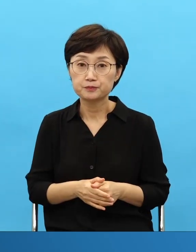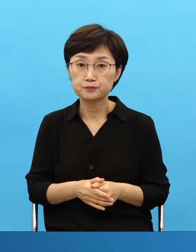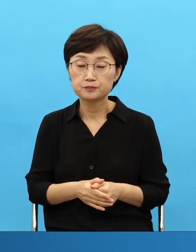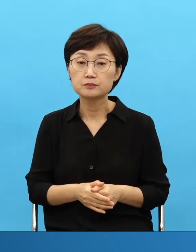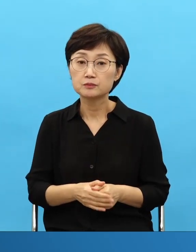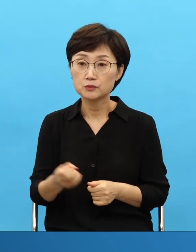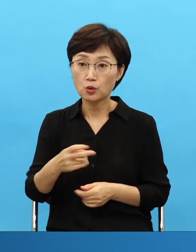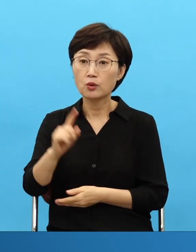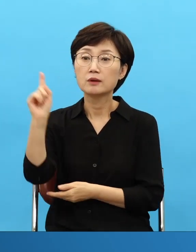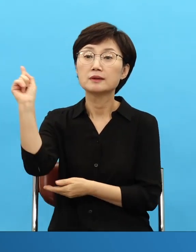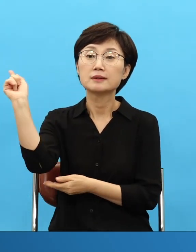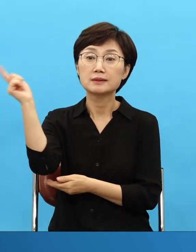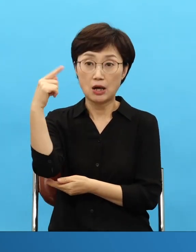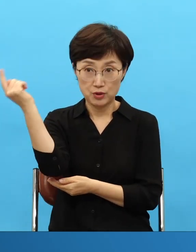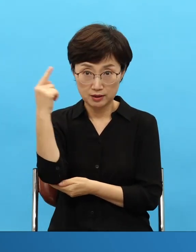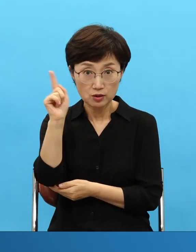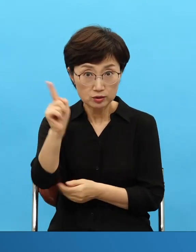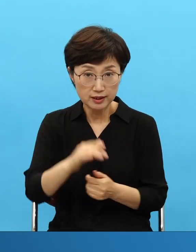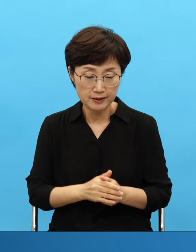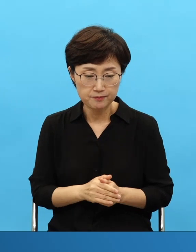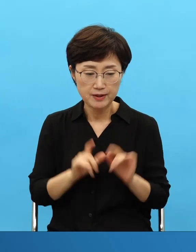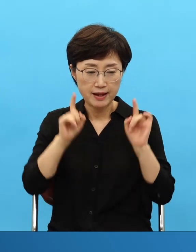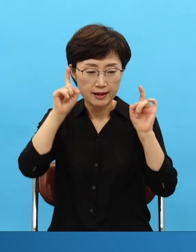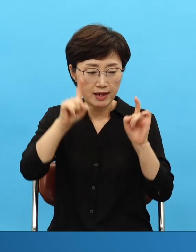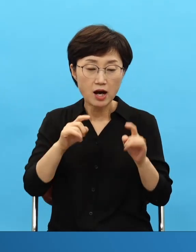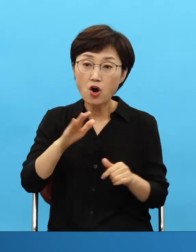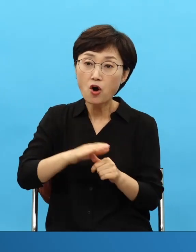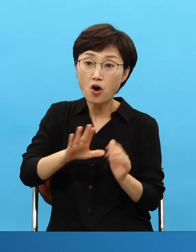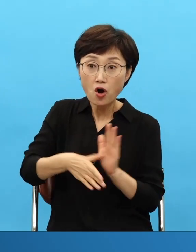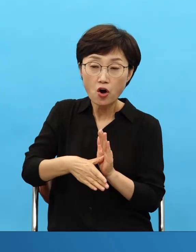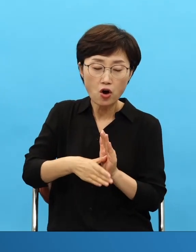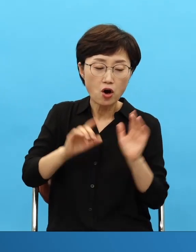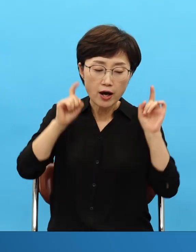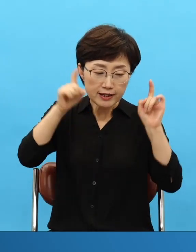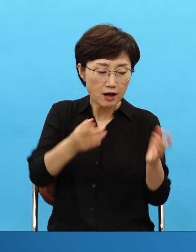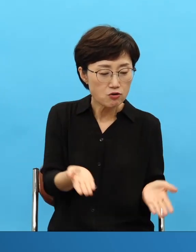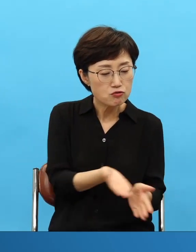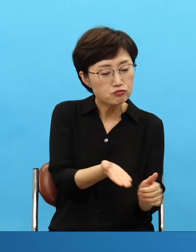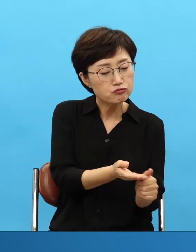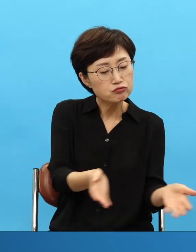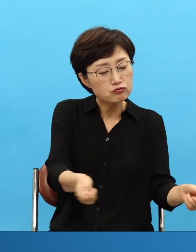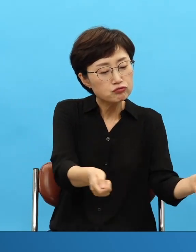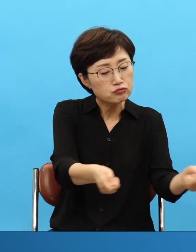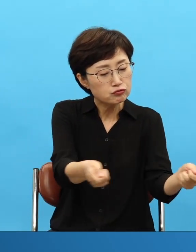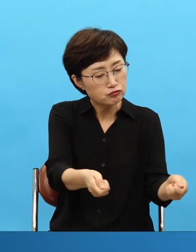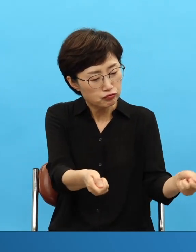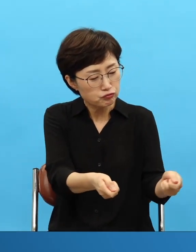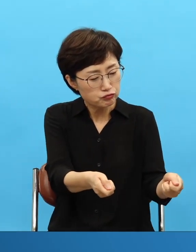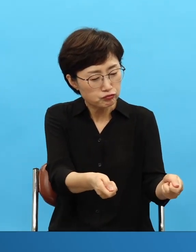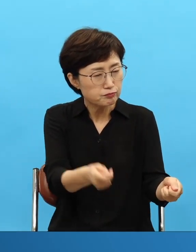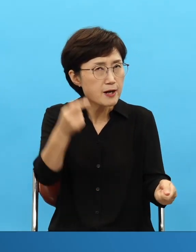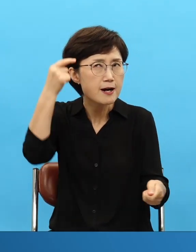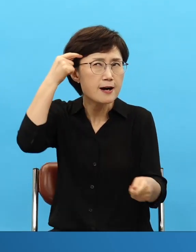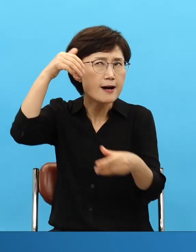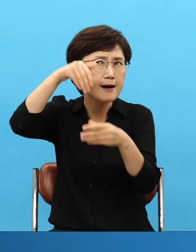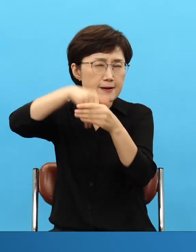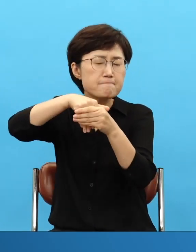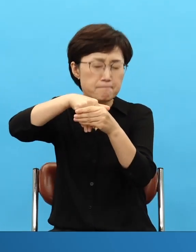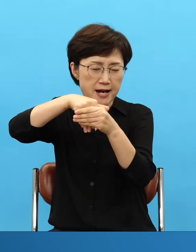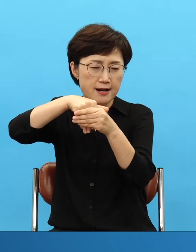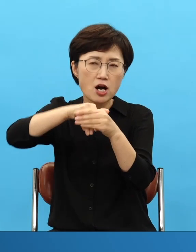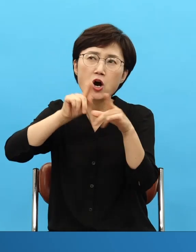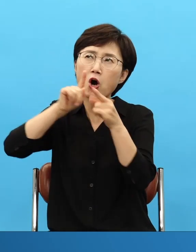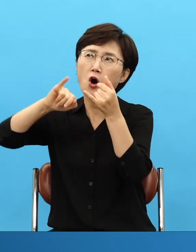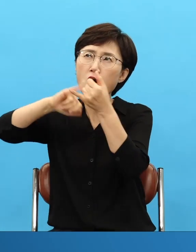다윗은 목동으로 있을 때 심은 겁니다. The same goes for David. He 그렇죠. planted this when he was a lowly shepherd. 목동으로 있을 때 이 언약을